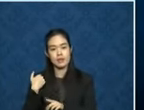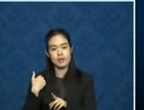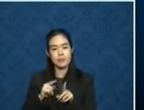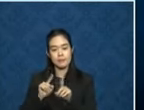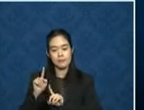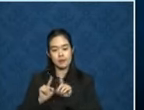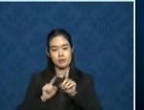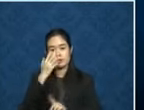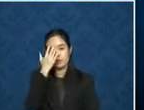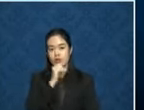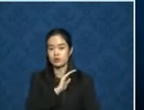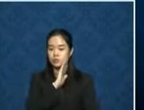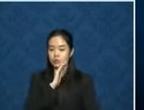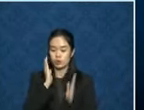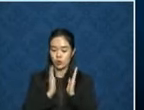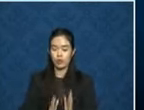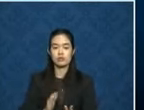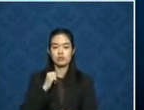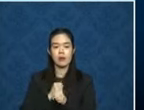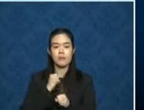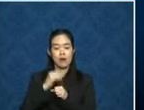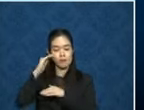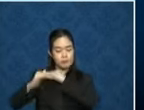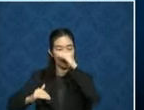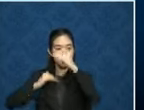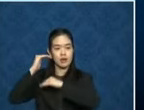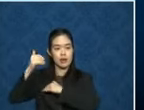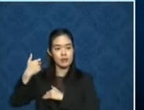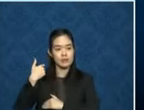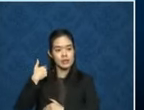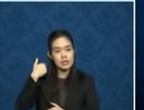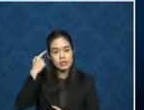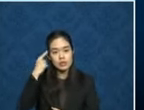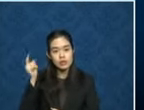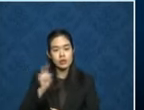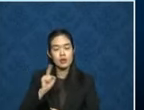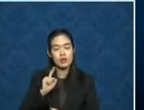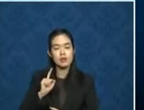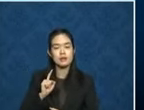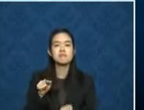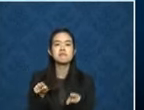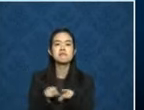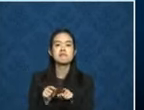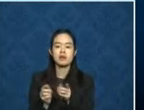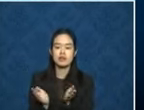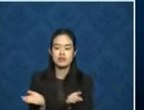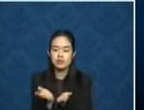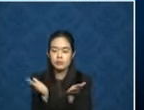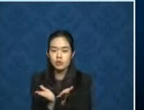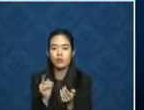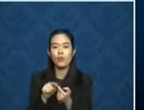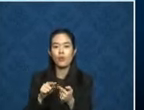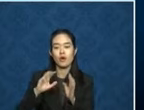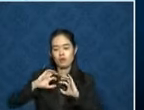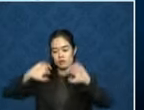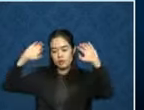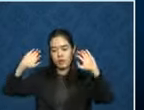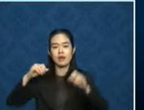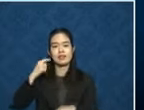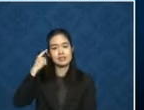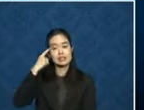างแรงจูงใจให้กับนักพัฒนาหรือ developer นะครับก็จะก่อให้เกิดการกระตุ้นการรับรู้และความต้องการในภาคเอกชนและหน่วยงานราชการ